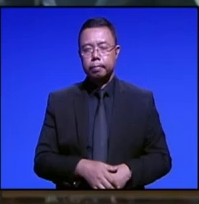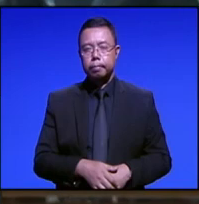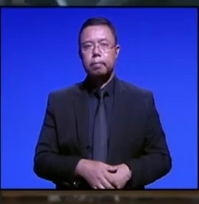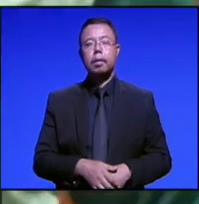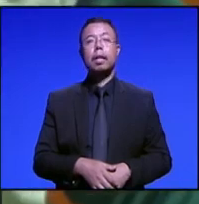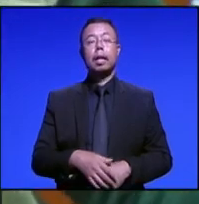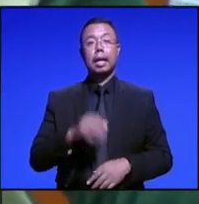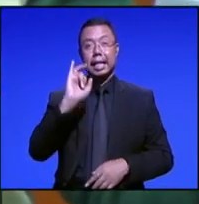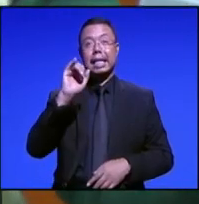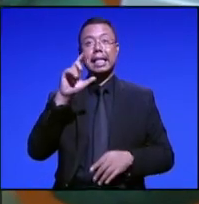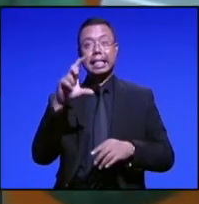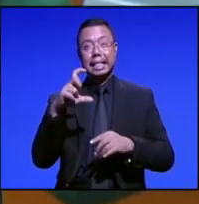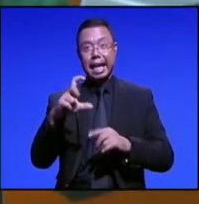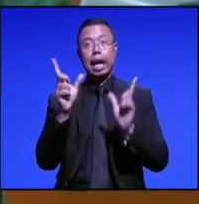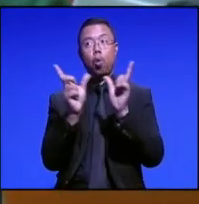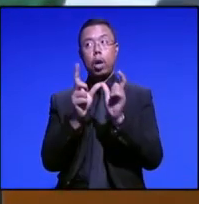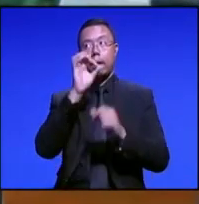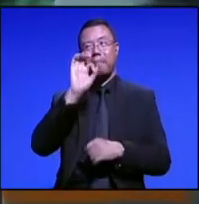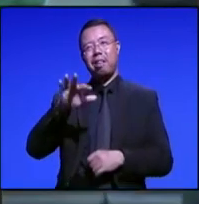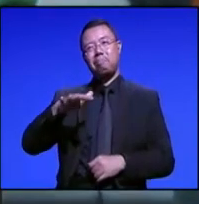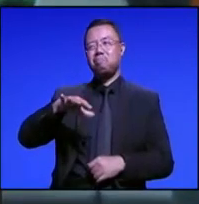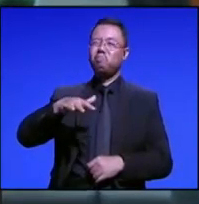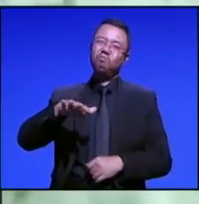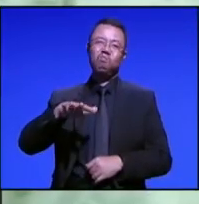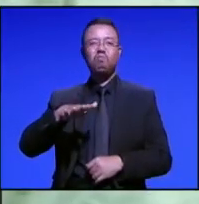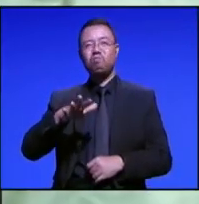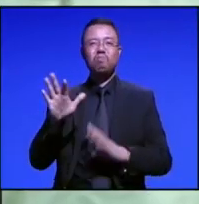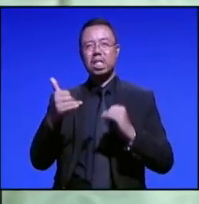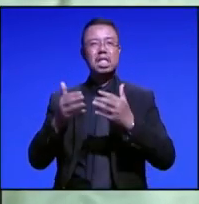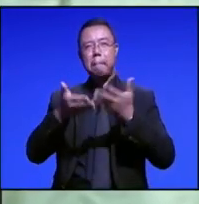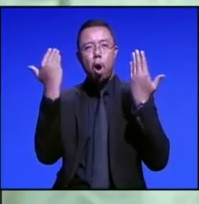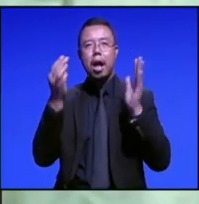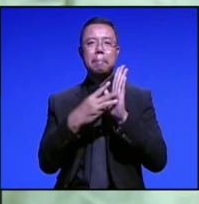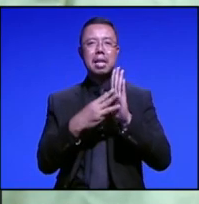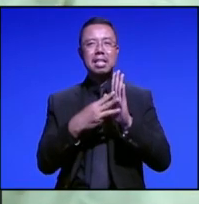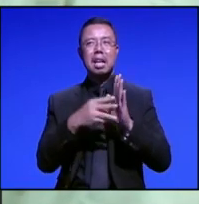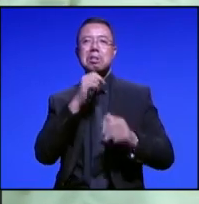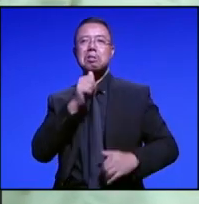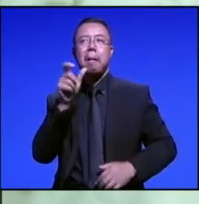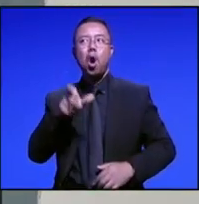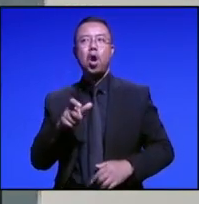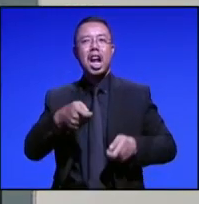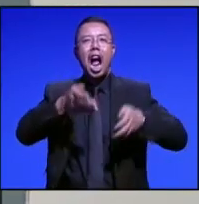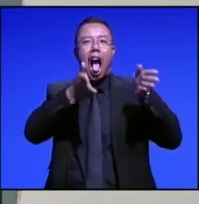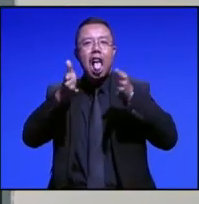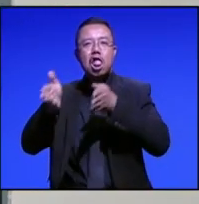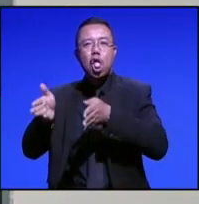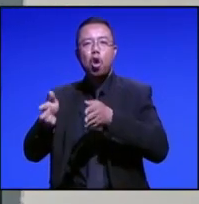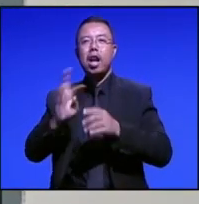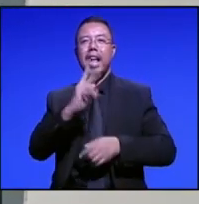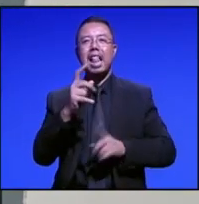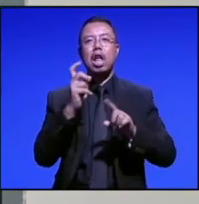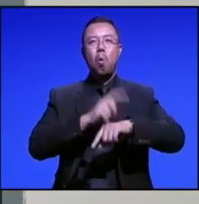Adalah Indonesia Corruption Watch yang ragu KPK bisa mengungkap aktor intelektual dalam kasus suap pergantian antar waktu caleg